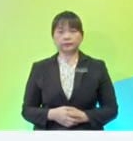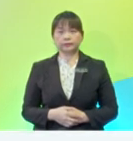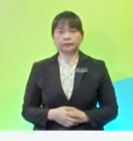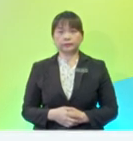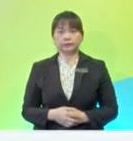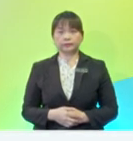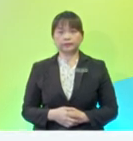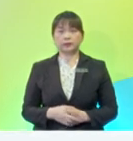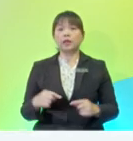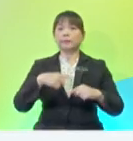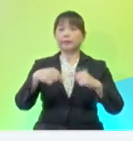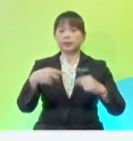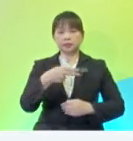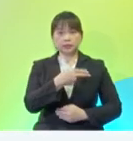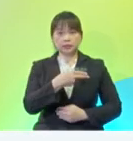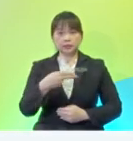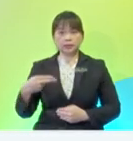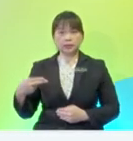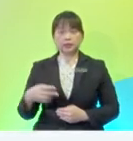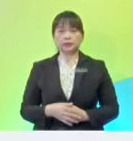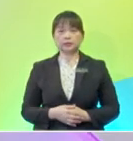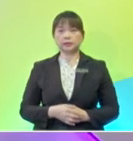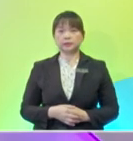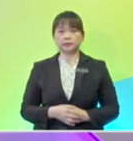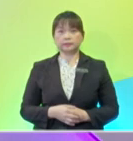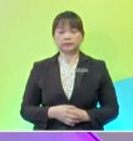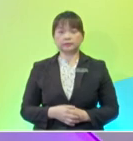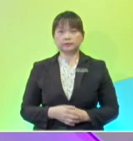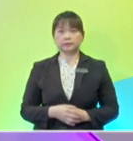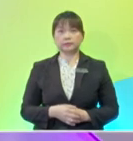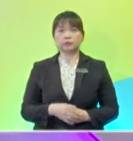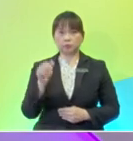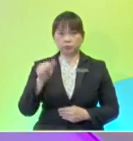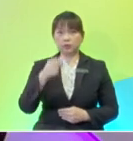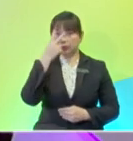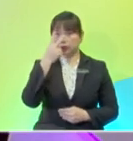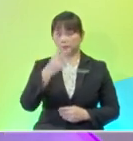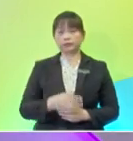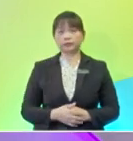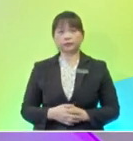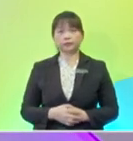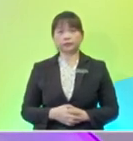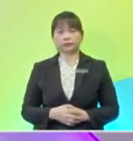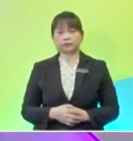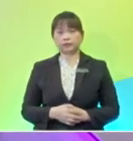buahnya sama kayak gitu Kak sini tengah-tengah ini sampai enam tadi diberhenti